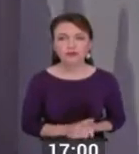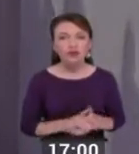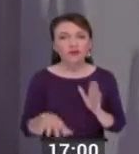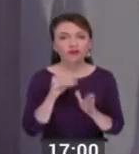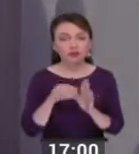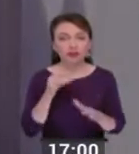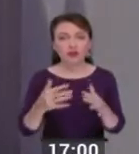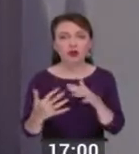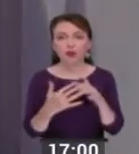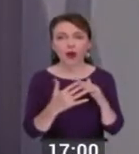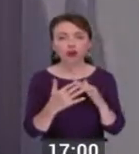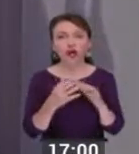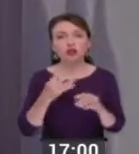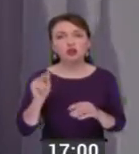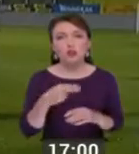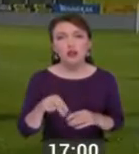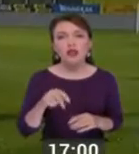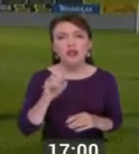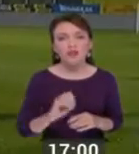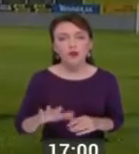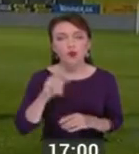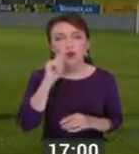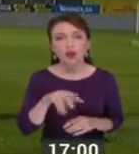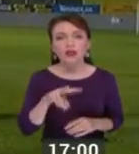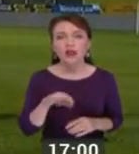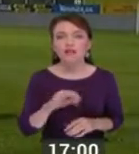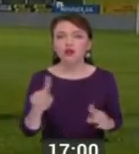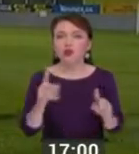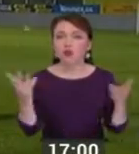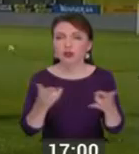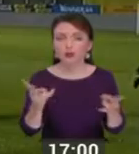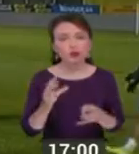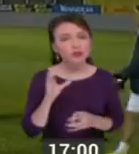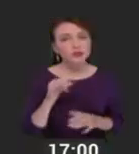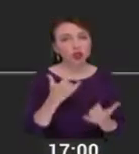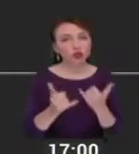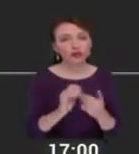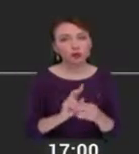Відбірний матч на чемпіонат Європи. Україна-Литва. Що потрібно, аби синьо-жовті пройшли далі?